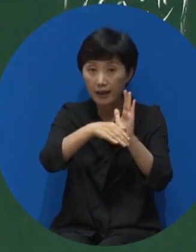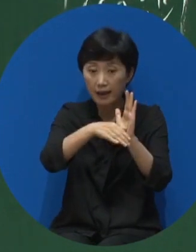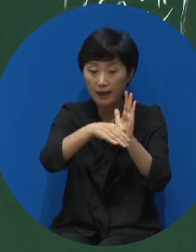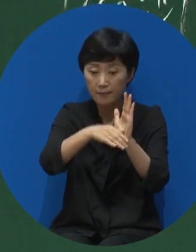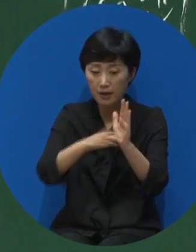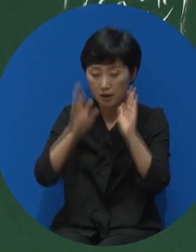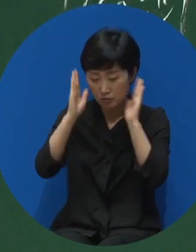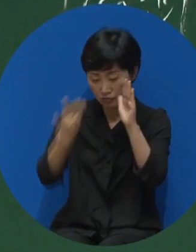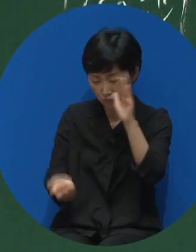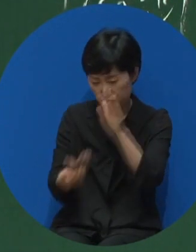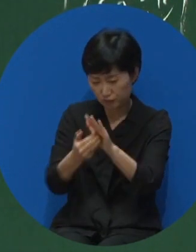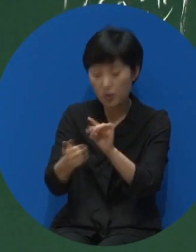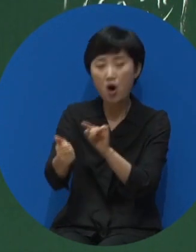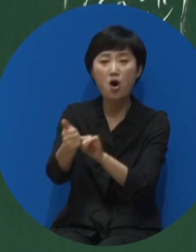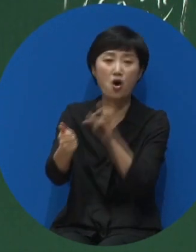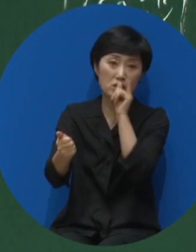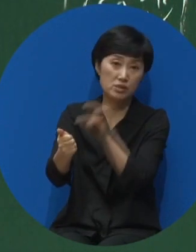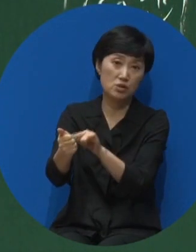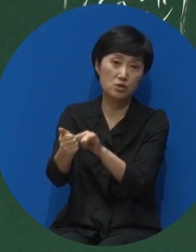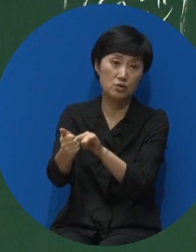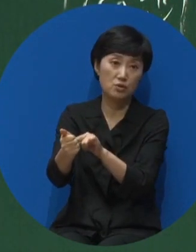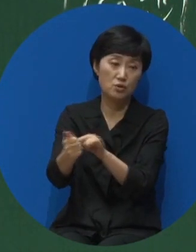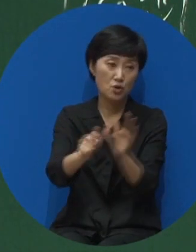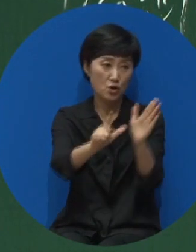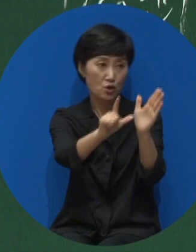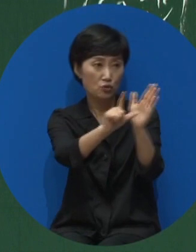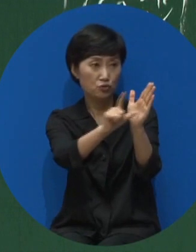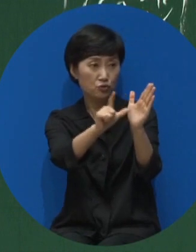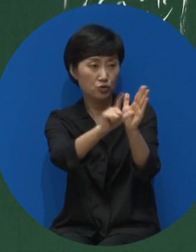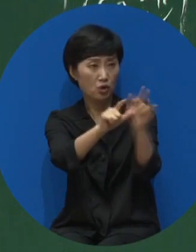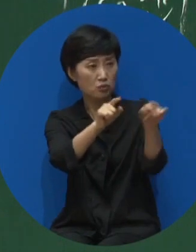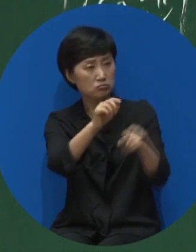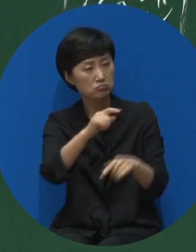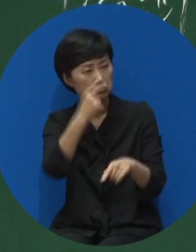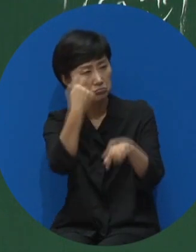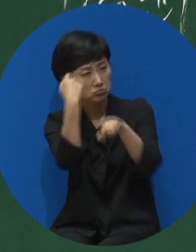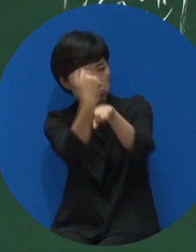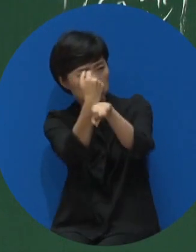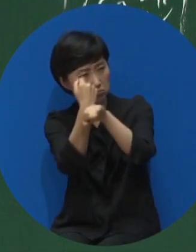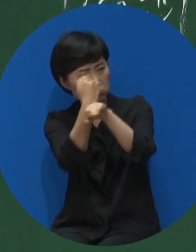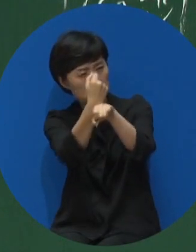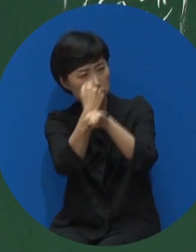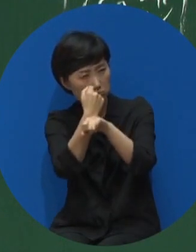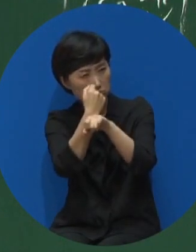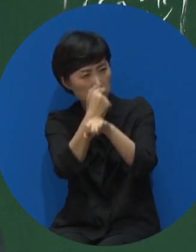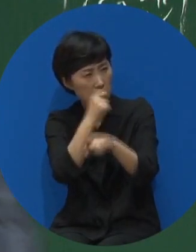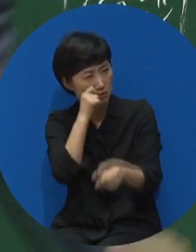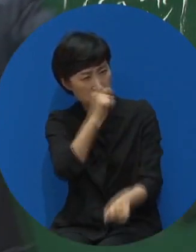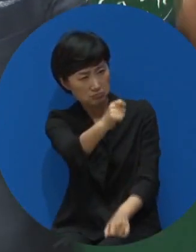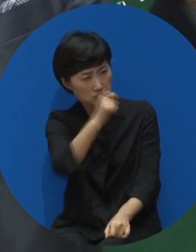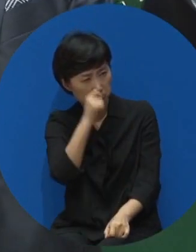학자가 있습니다. 마틴 루터에게 문제가 전혀 없다라고